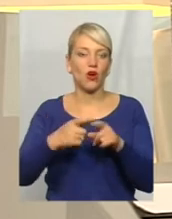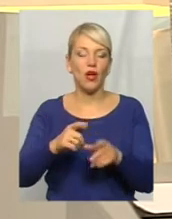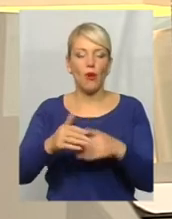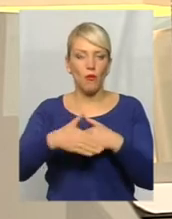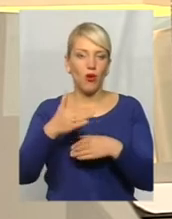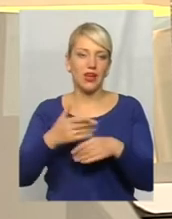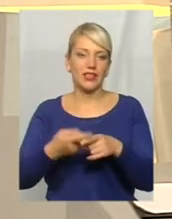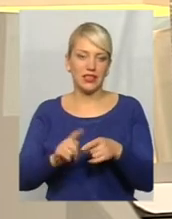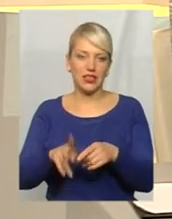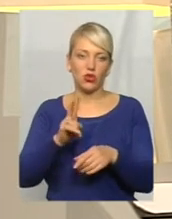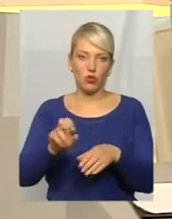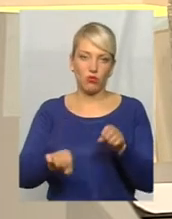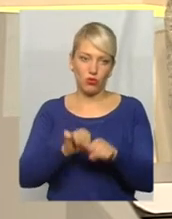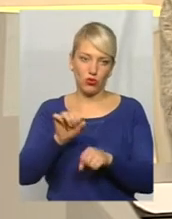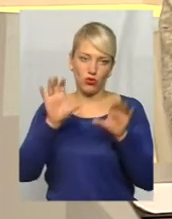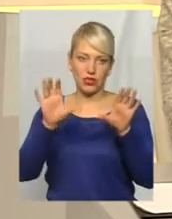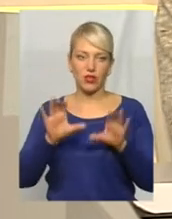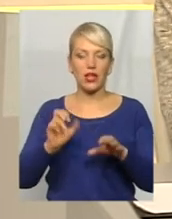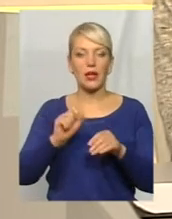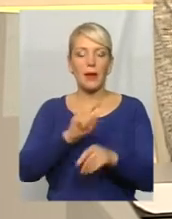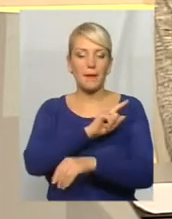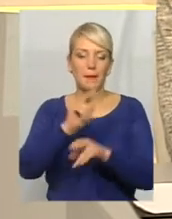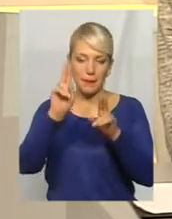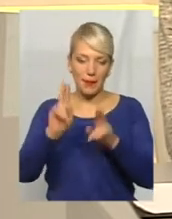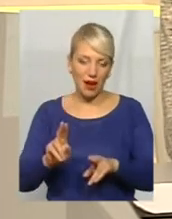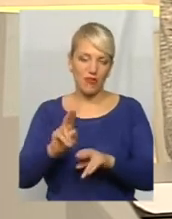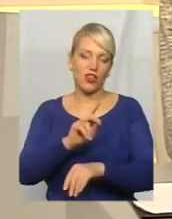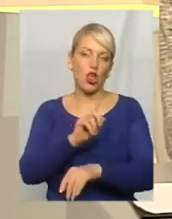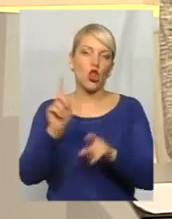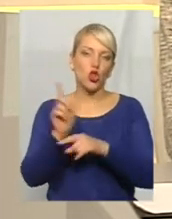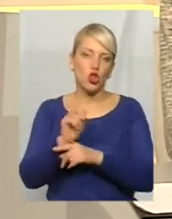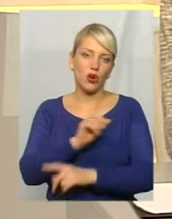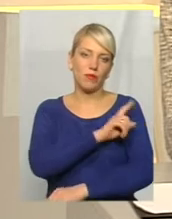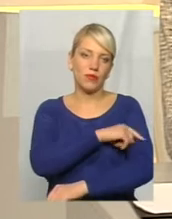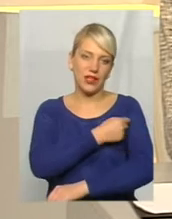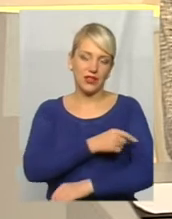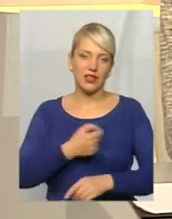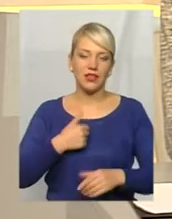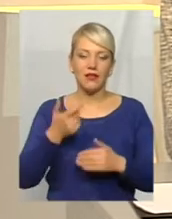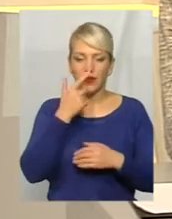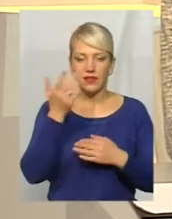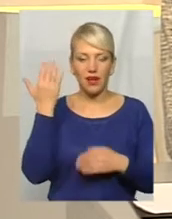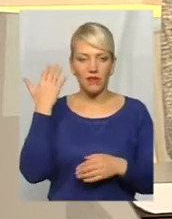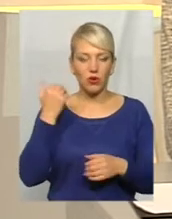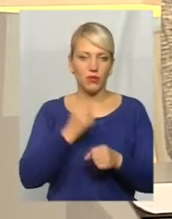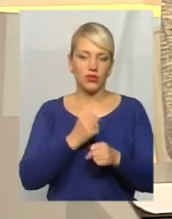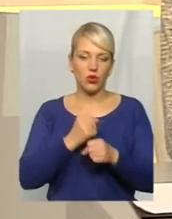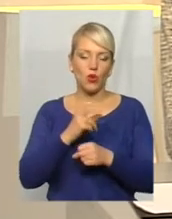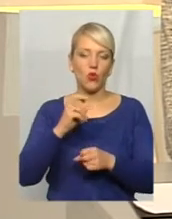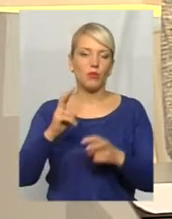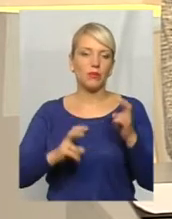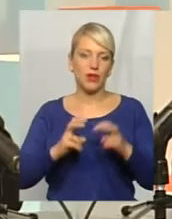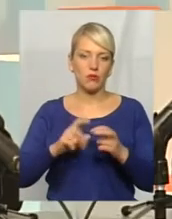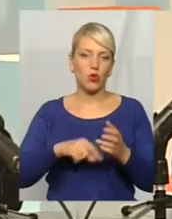порушує законодавство? Ну і правила, норми санітарні. Насправді, я не так давно працюю в управлінні житлово-комунального